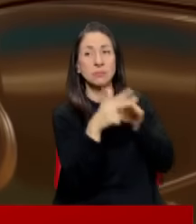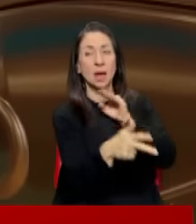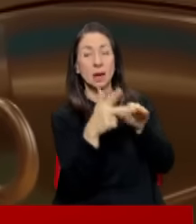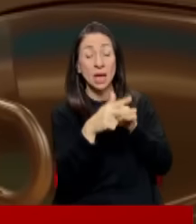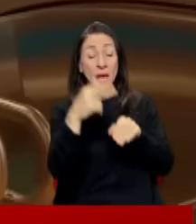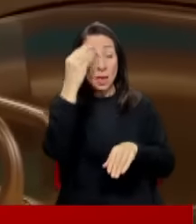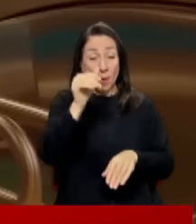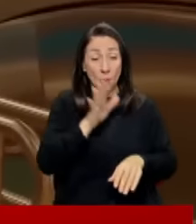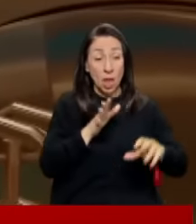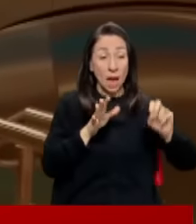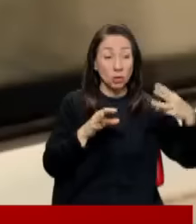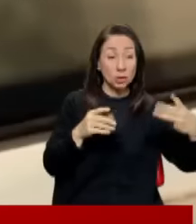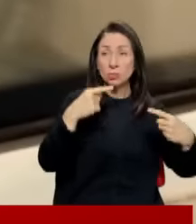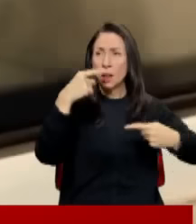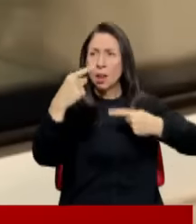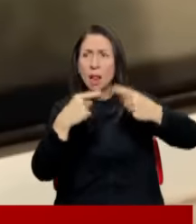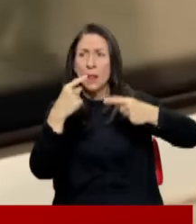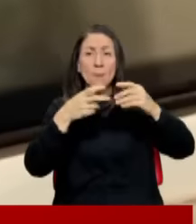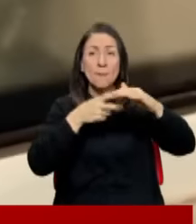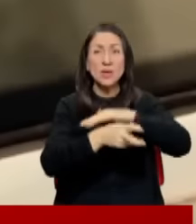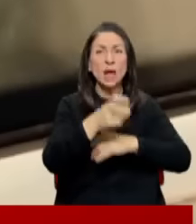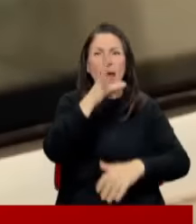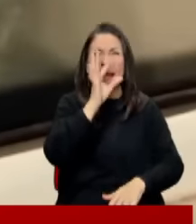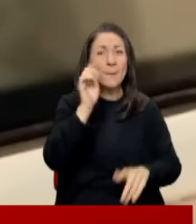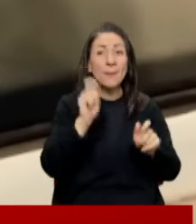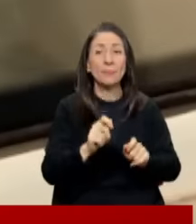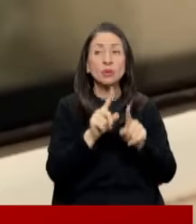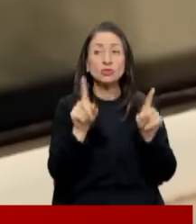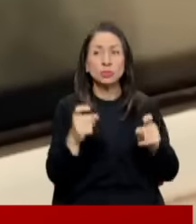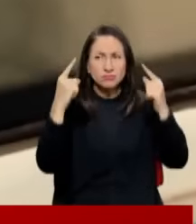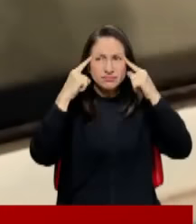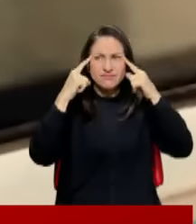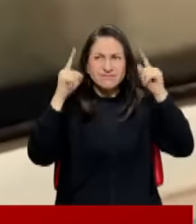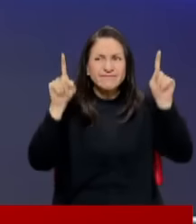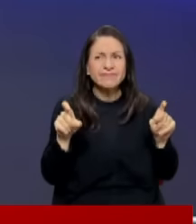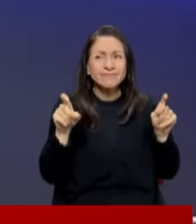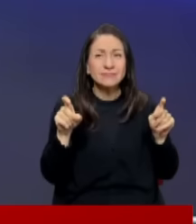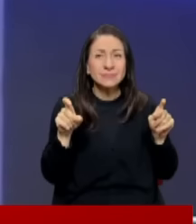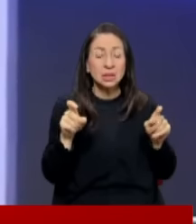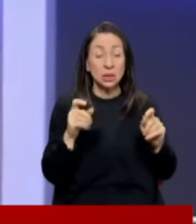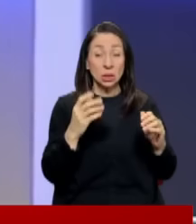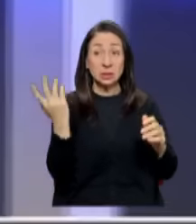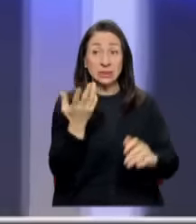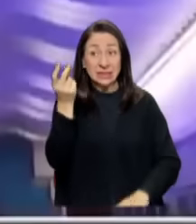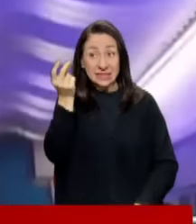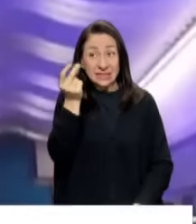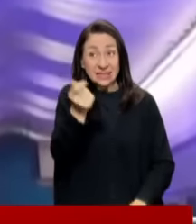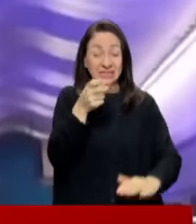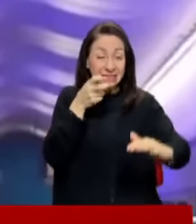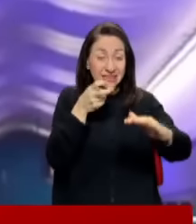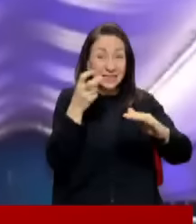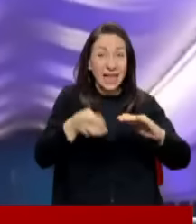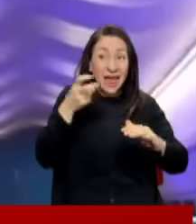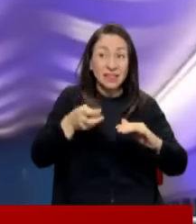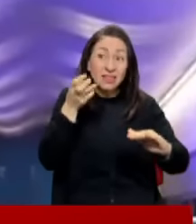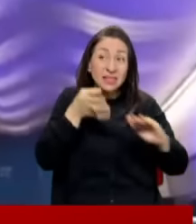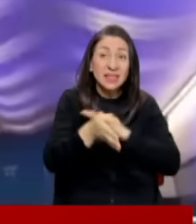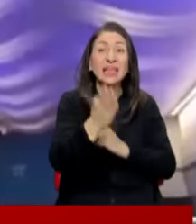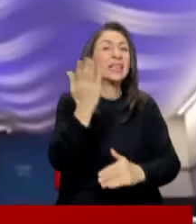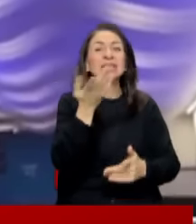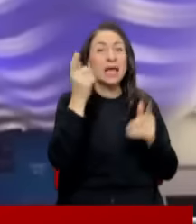ve İmamoğlu'nun söylemleri metroları kim yaptı sorusunu akıllara getirdi. Yüksek hızlı tren hatlarını